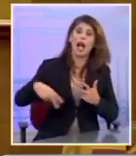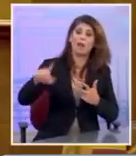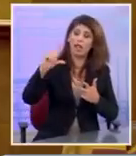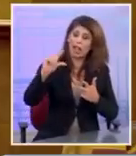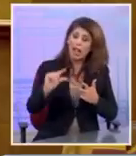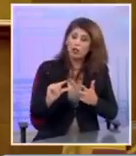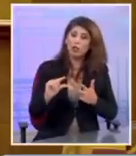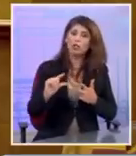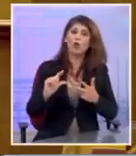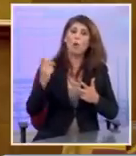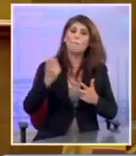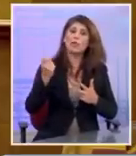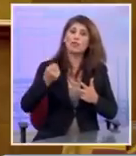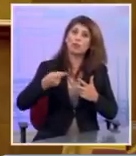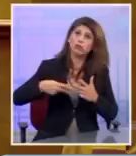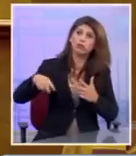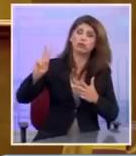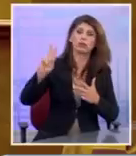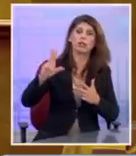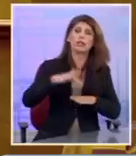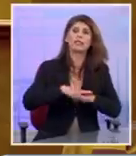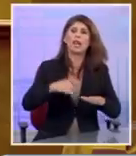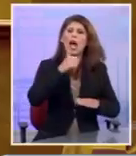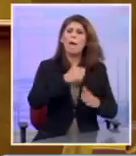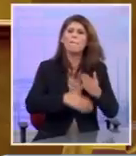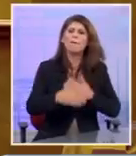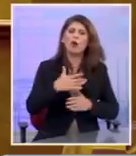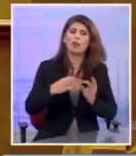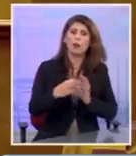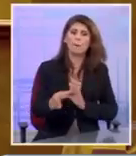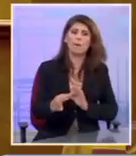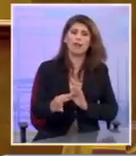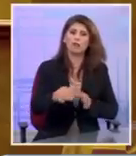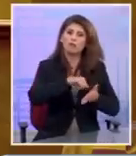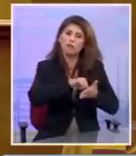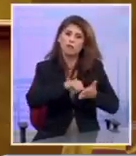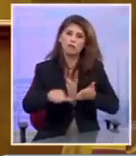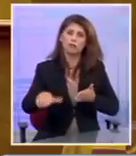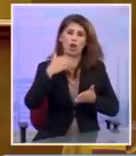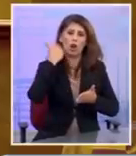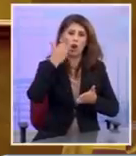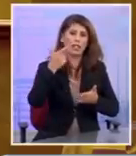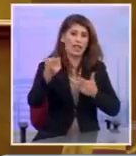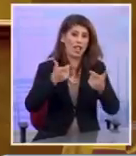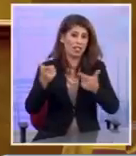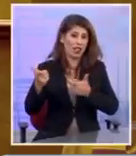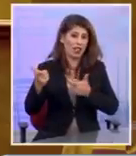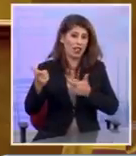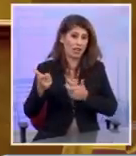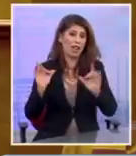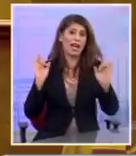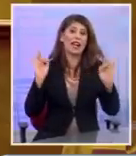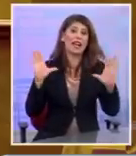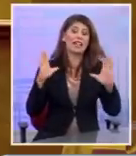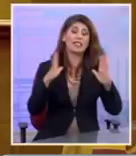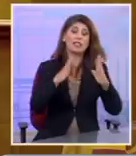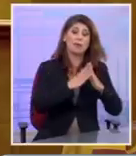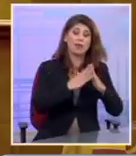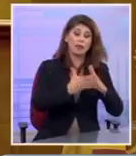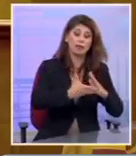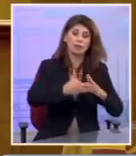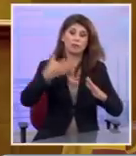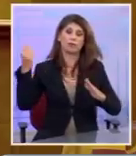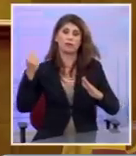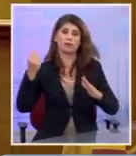κατώτατου μισθού, τέλος στα επώδυνα μέτρα, συσάχθεια για τα κόκκινα δάνεια, κανένα σπίτι στα χέρια